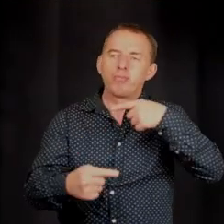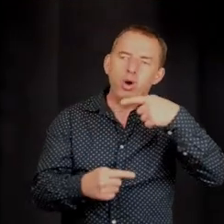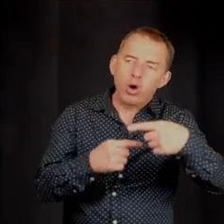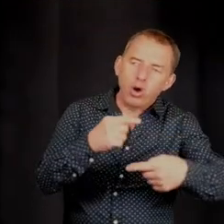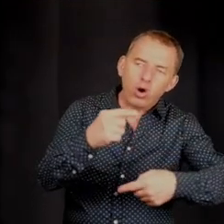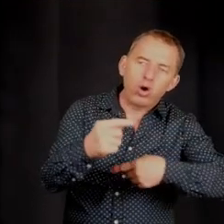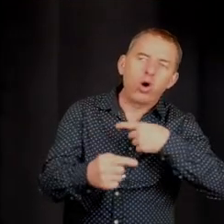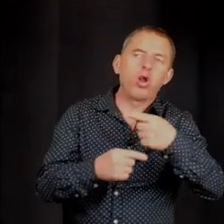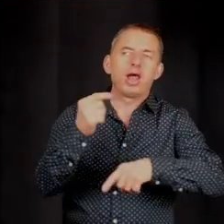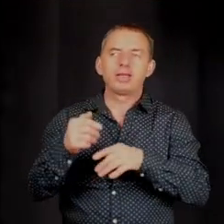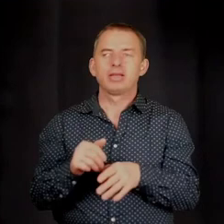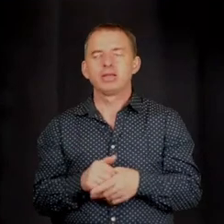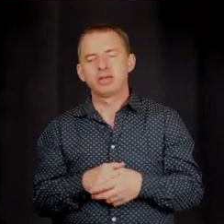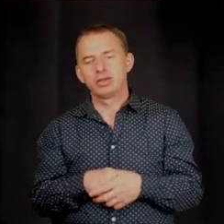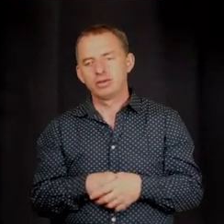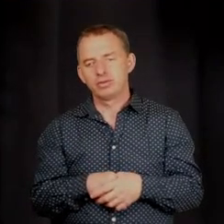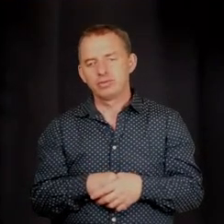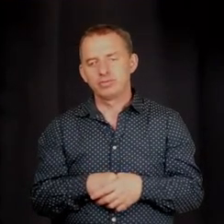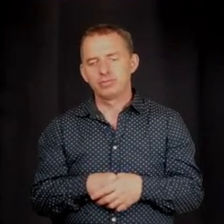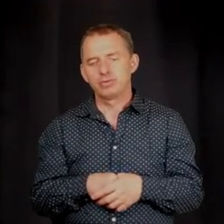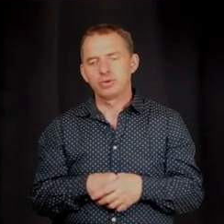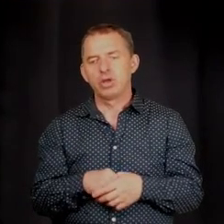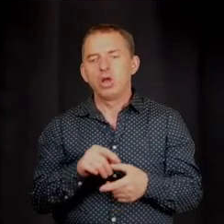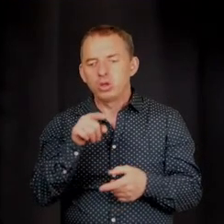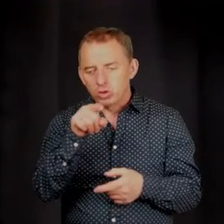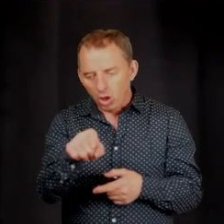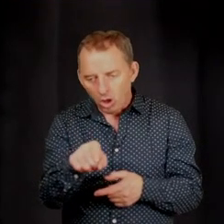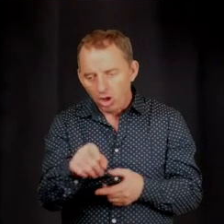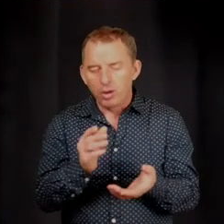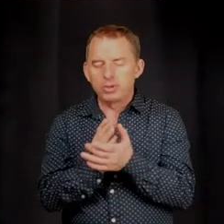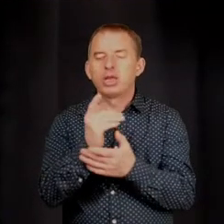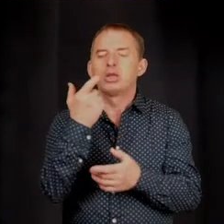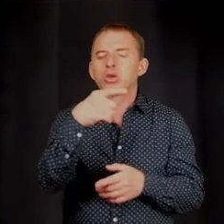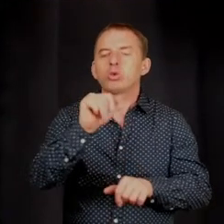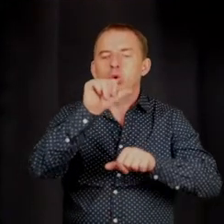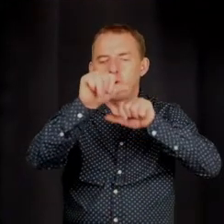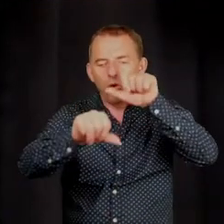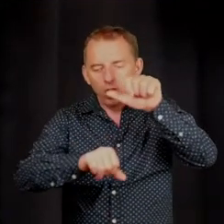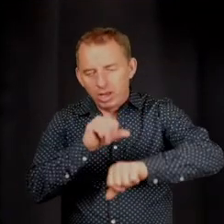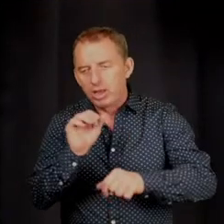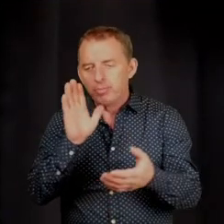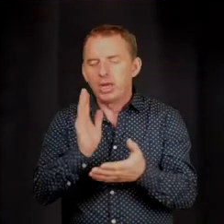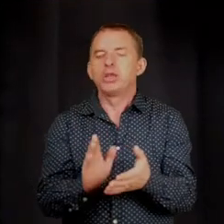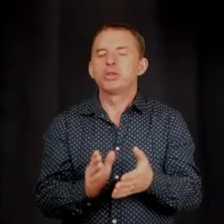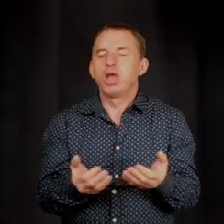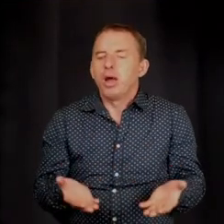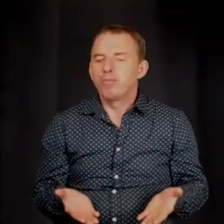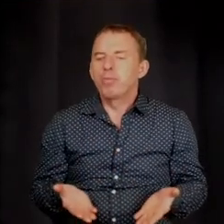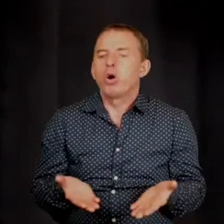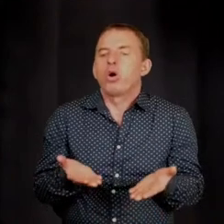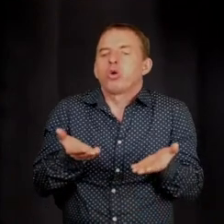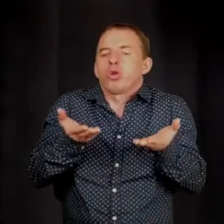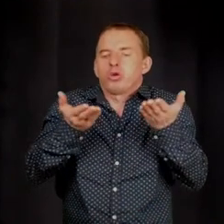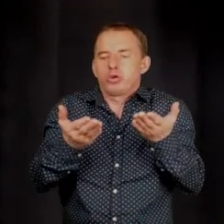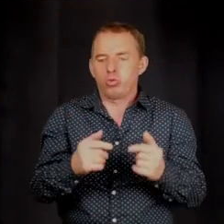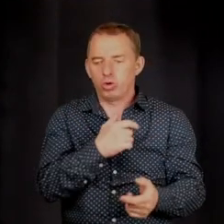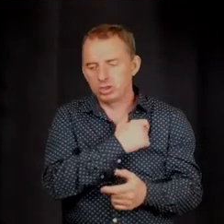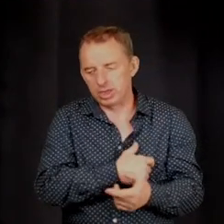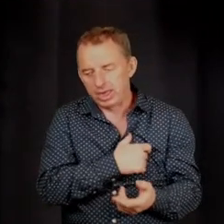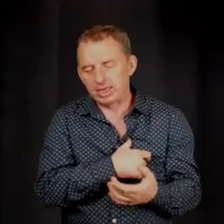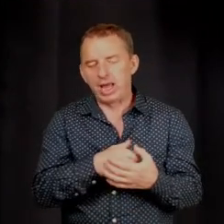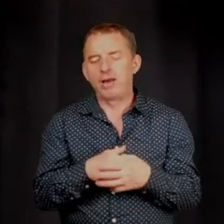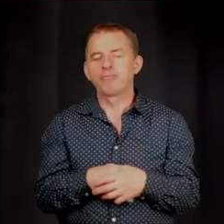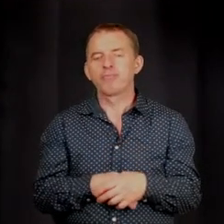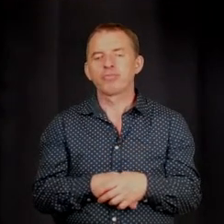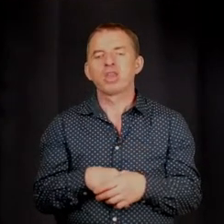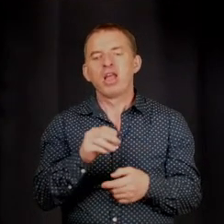would encourage their hearts for centuries. Co przez stulecia będzie podnosiło serca. So the Bible